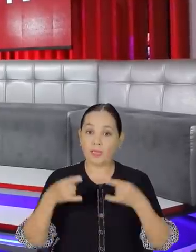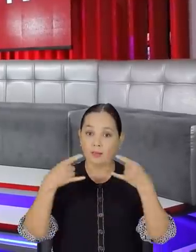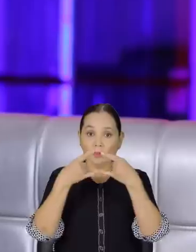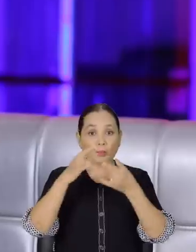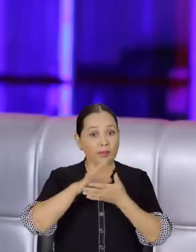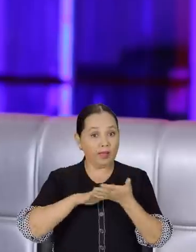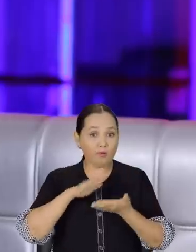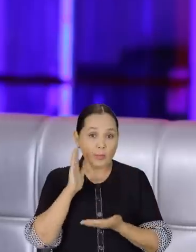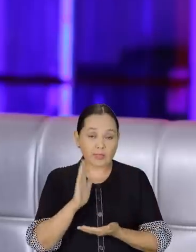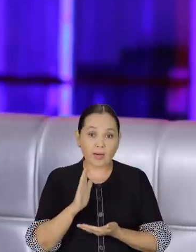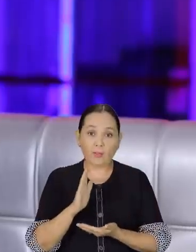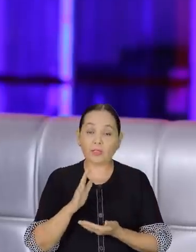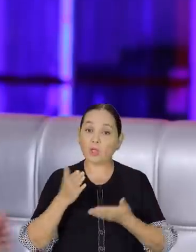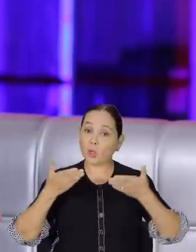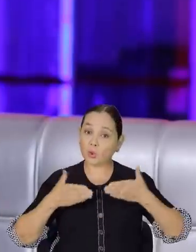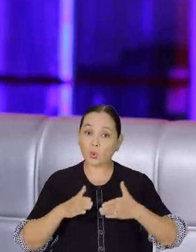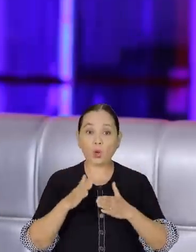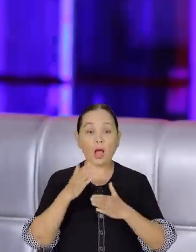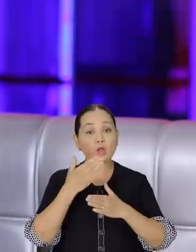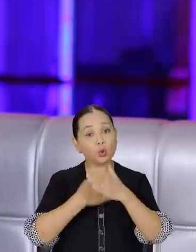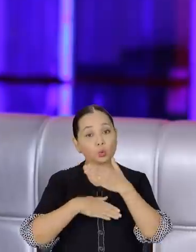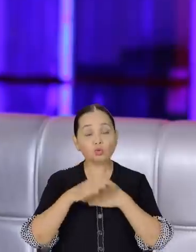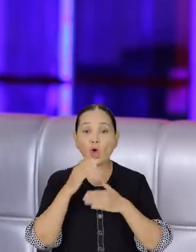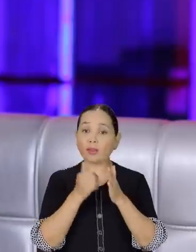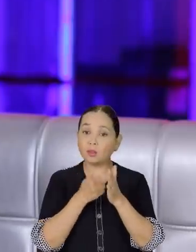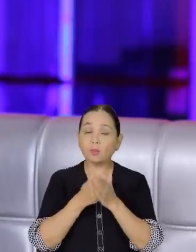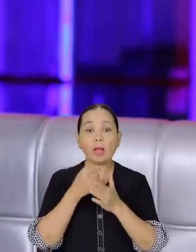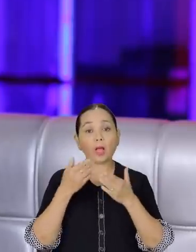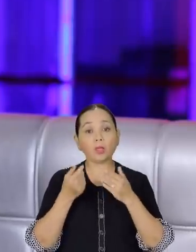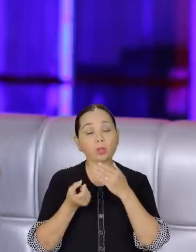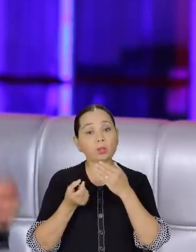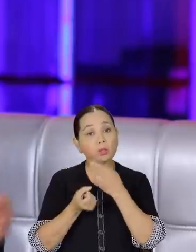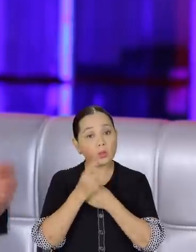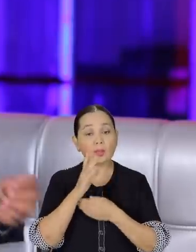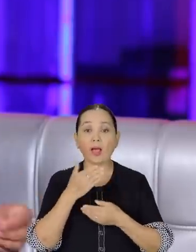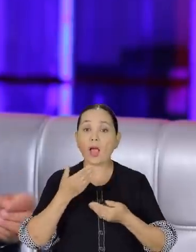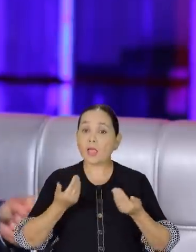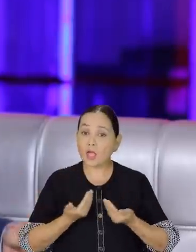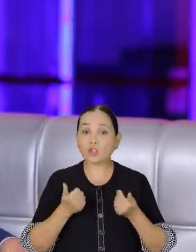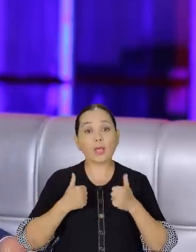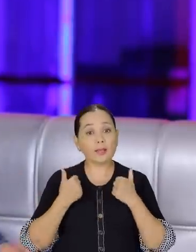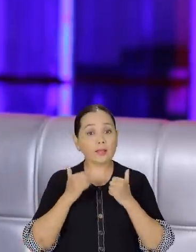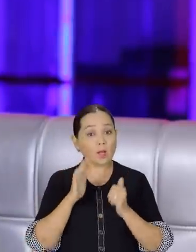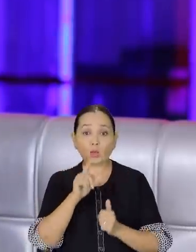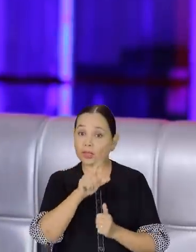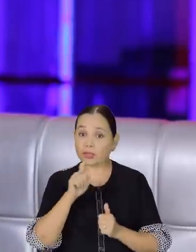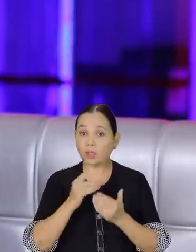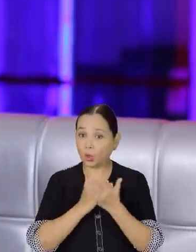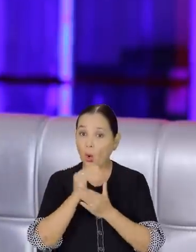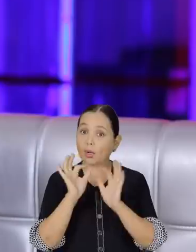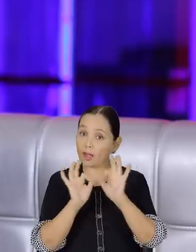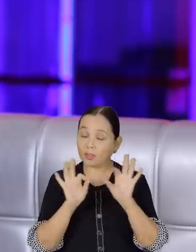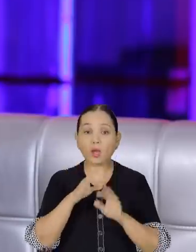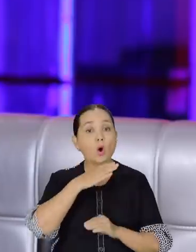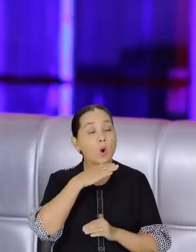Dasturimizni davom ettiramiz. Tug'ma nuqson bilan dunyoga kelgan bo'lsa-da, qadam tashlab yashash uchun intilayotgan insonlarni yuqorida aytib